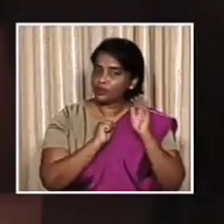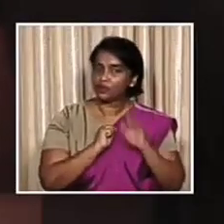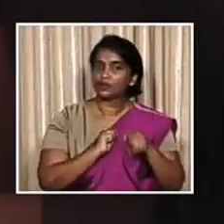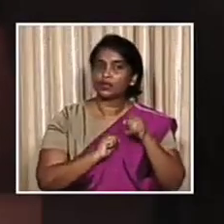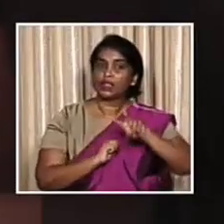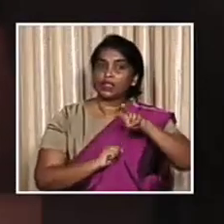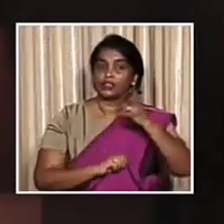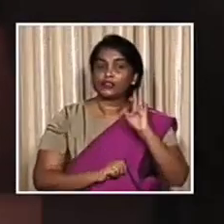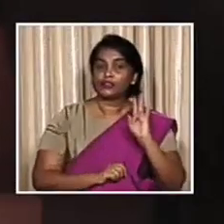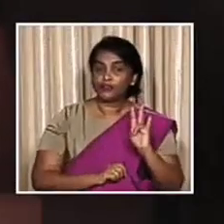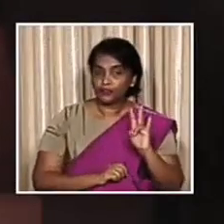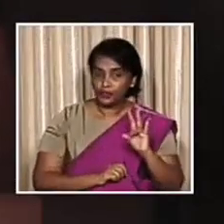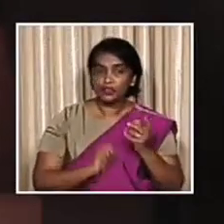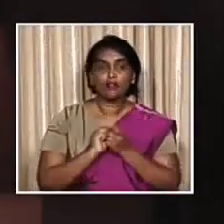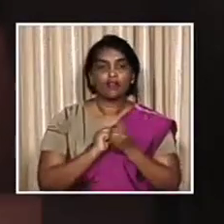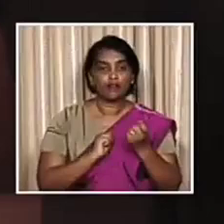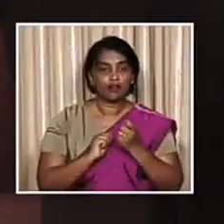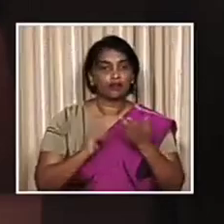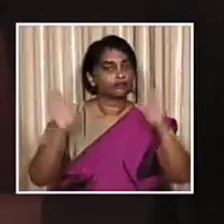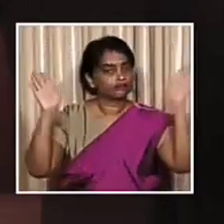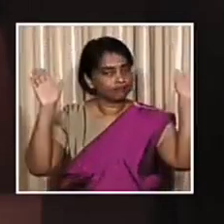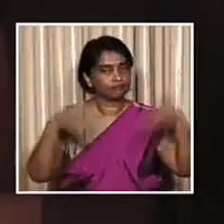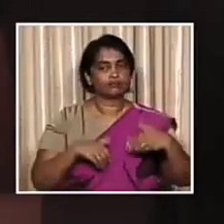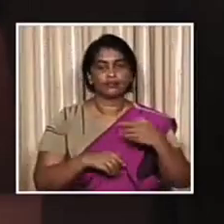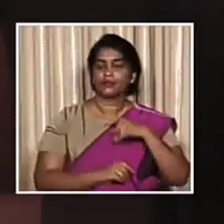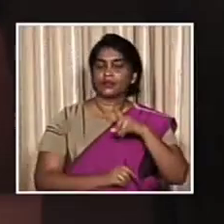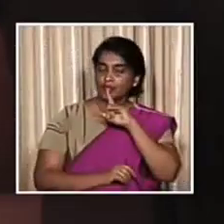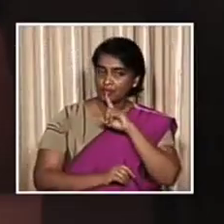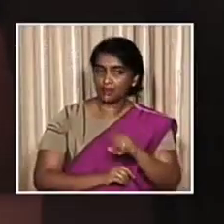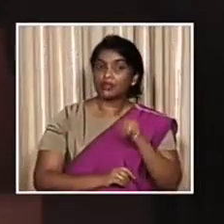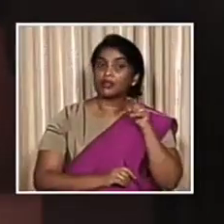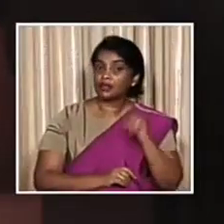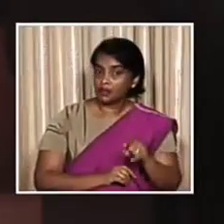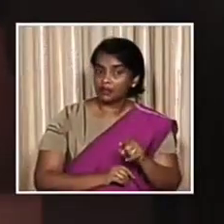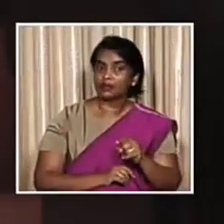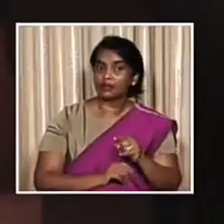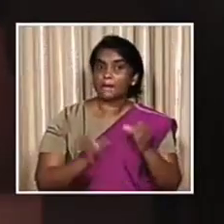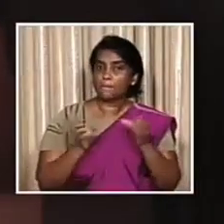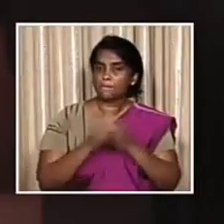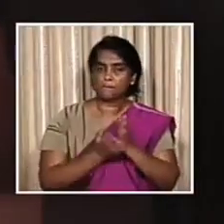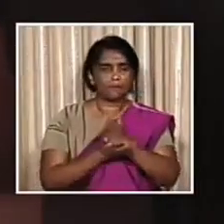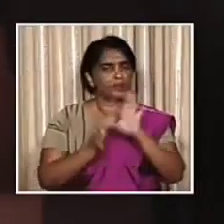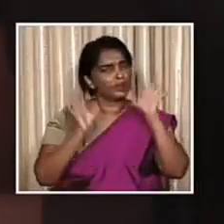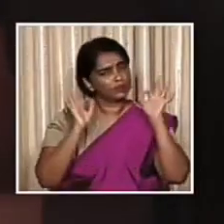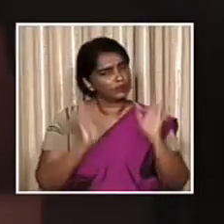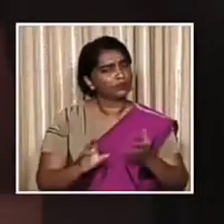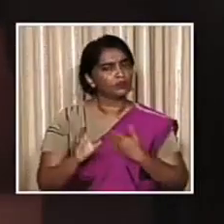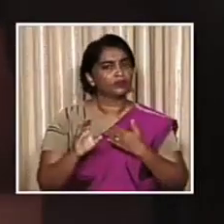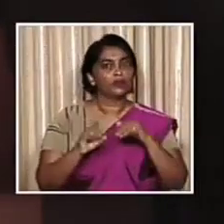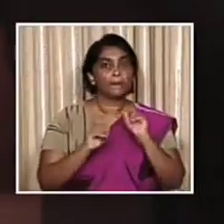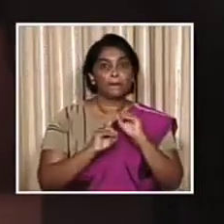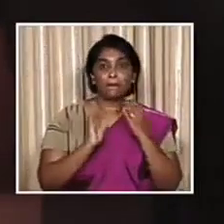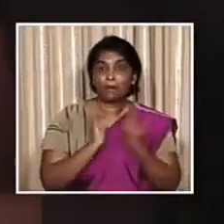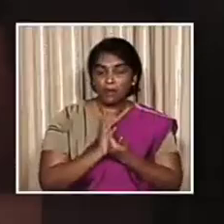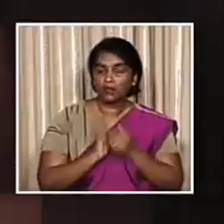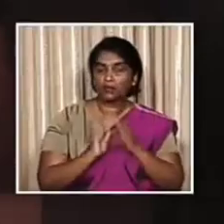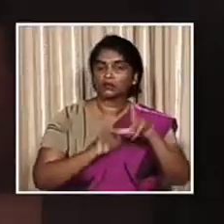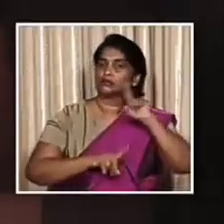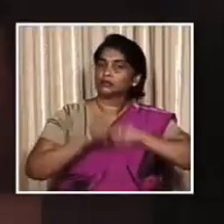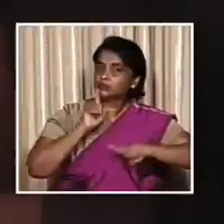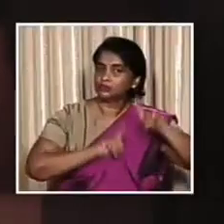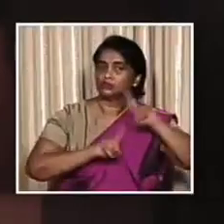விடயங்களை முன்னெடுக்கும் போது அவரது செயற்பாடுகளுக்கு ஆதரவளிக்காமையாலேயே நாடு இவ்வாறு வங்குரோத்து நிலையை